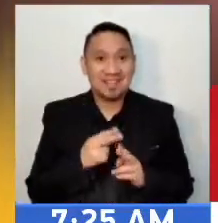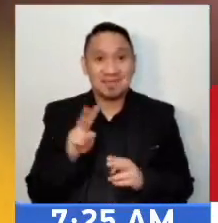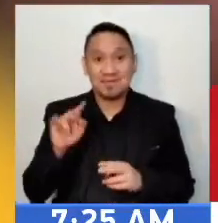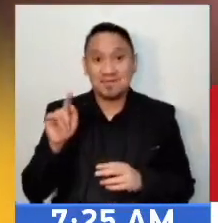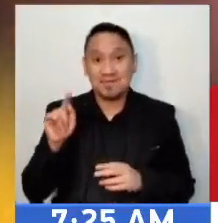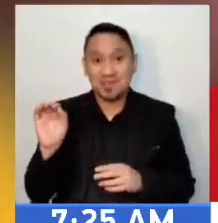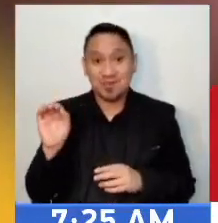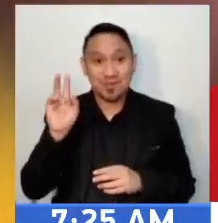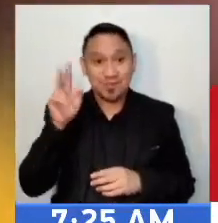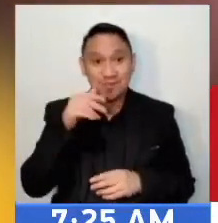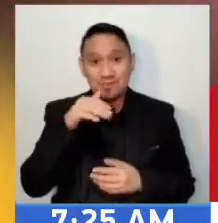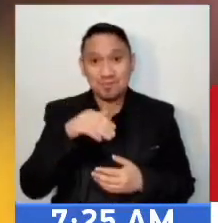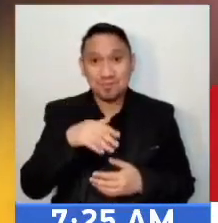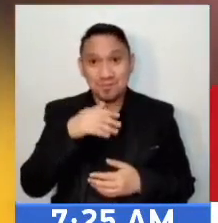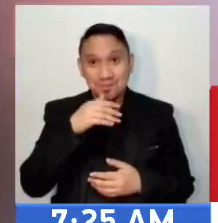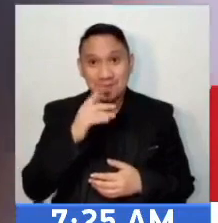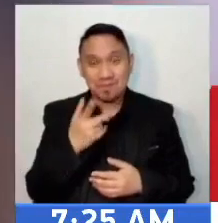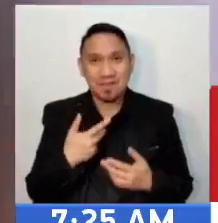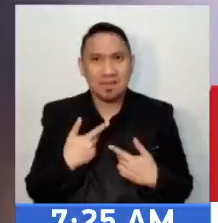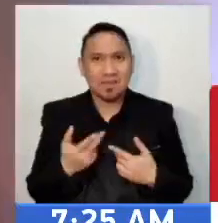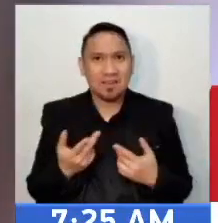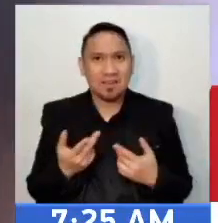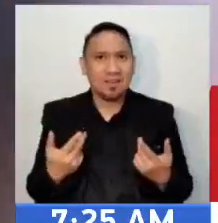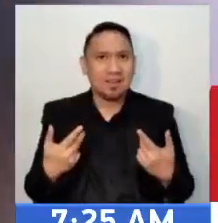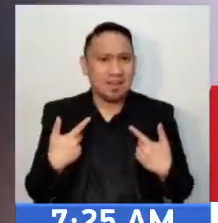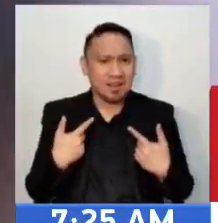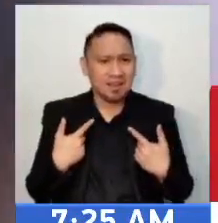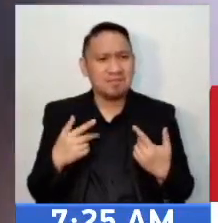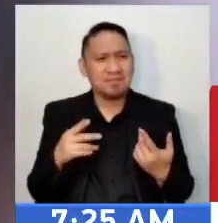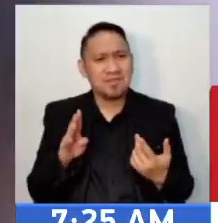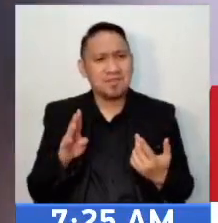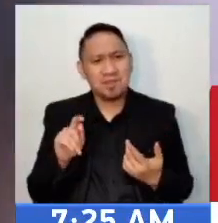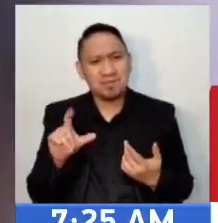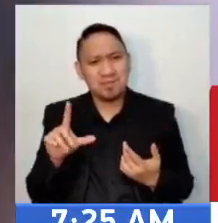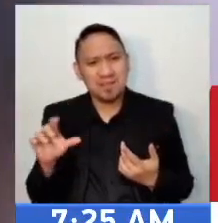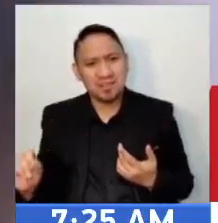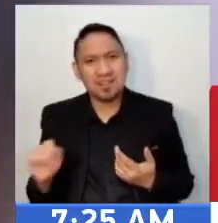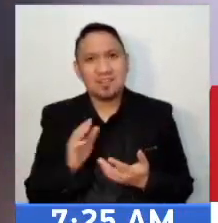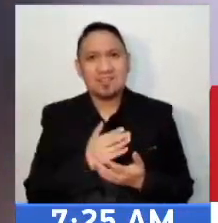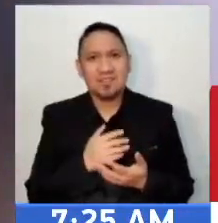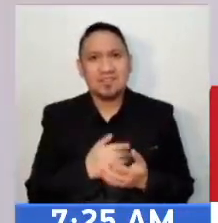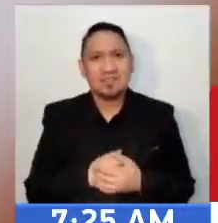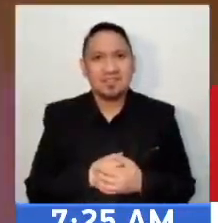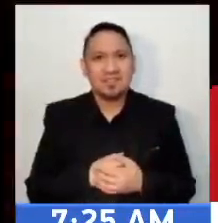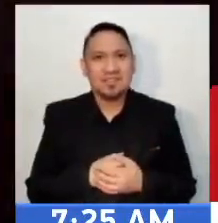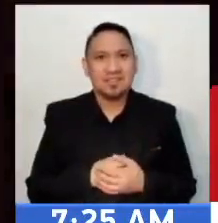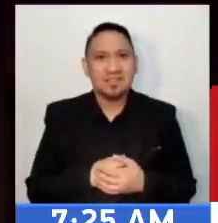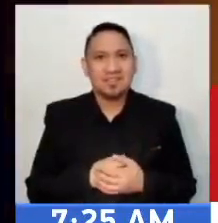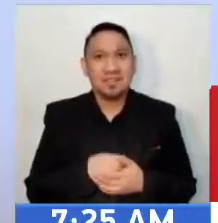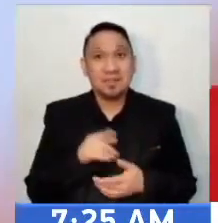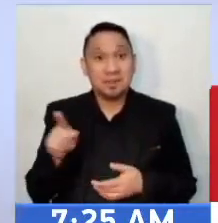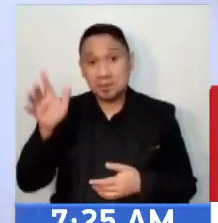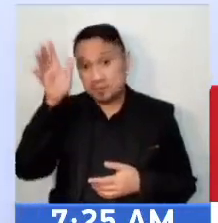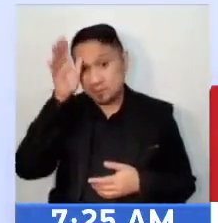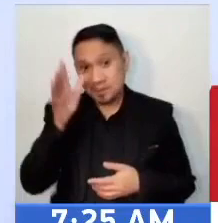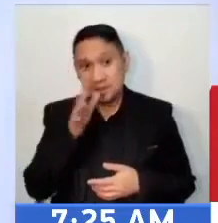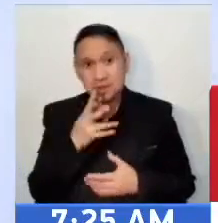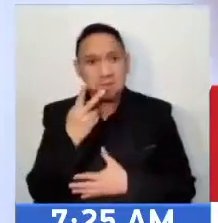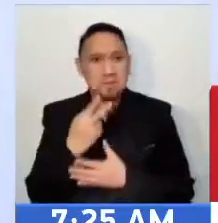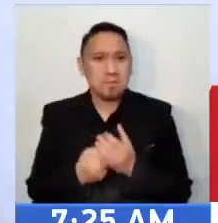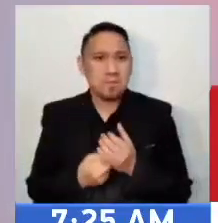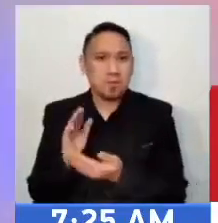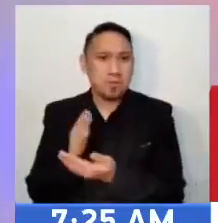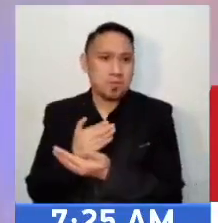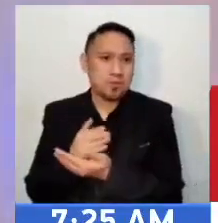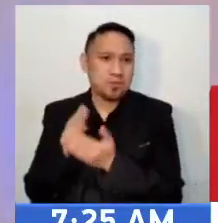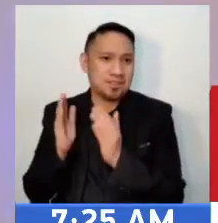mga classics gaya ng mga The Beatles songs. Ang parents si Vito, pareho musikero, kaya naman